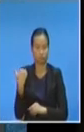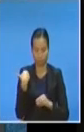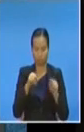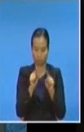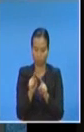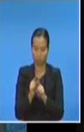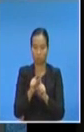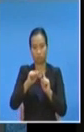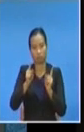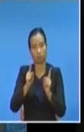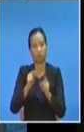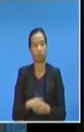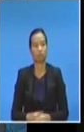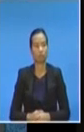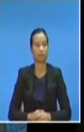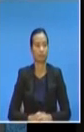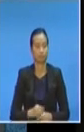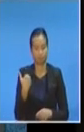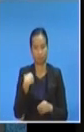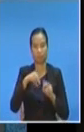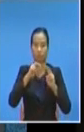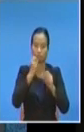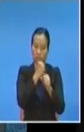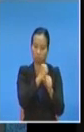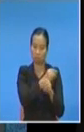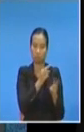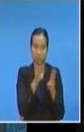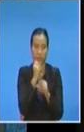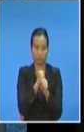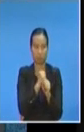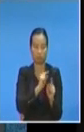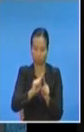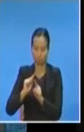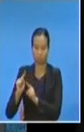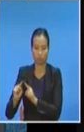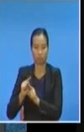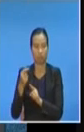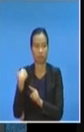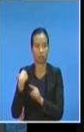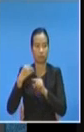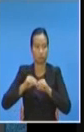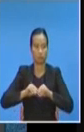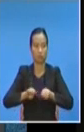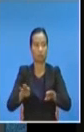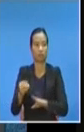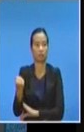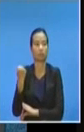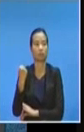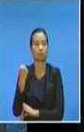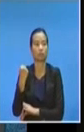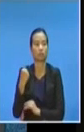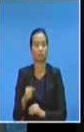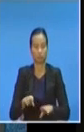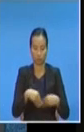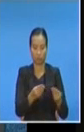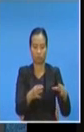เป็นคอรู้เป็นหลักเกณฑ์ร่วมกันได้แต่ต้องมีอะไรที่แตกต่างกันไปเราจึงกระจายอำนาจให้แต่ละกองบัญ